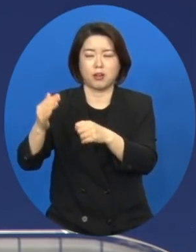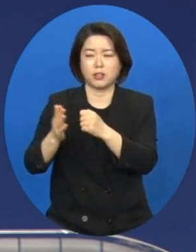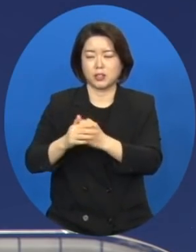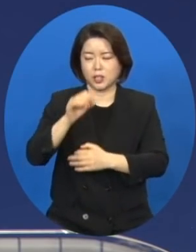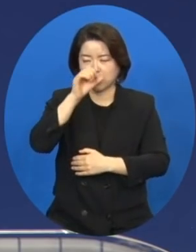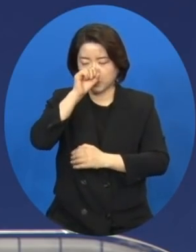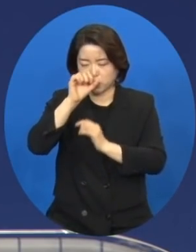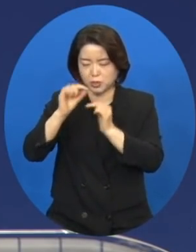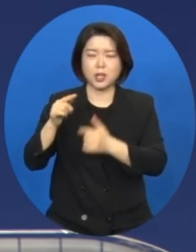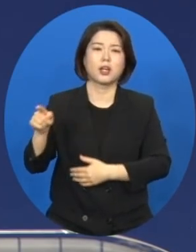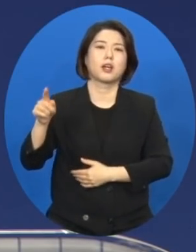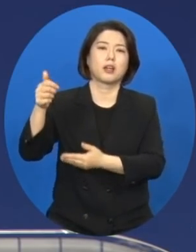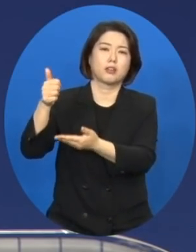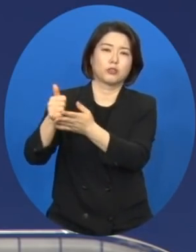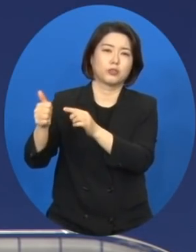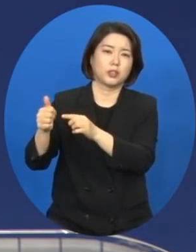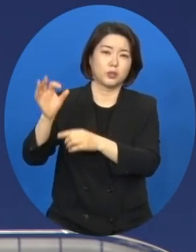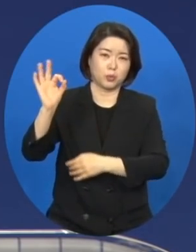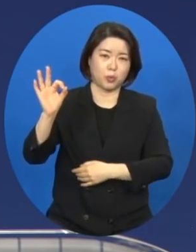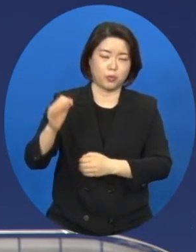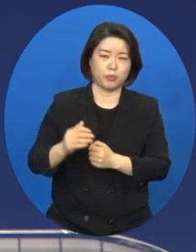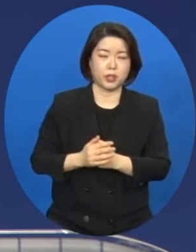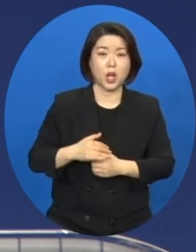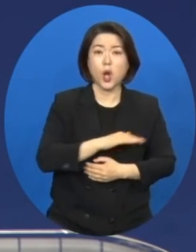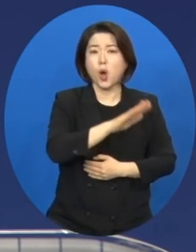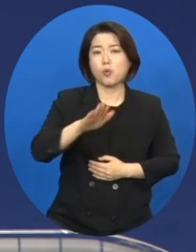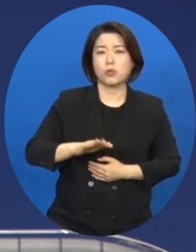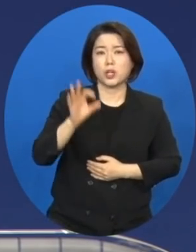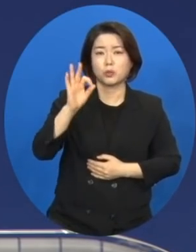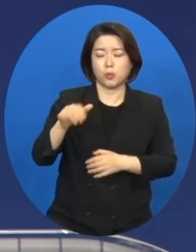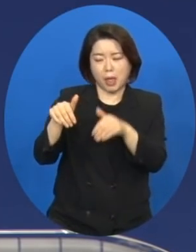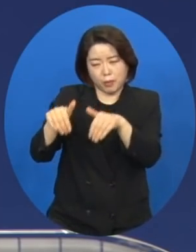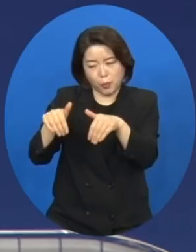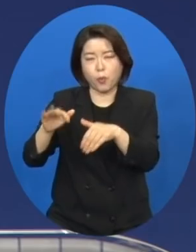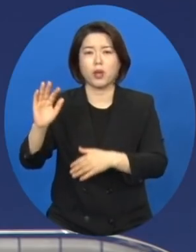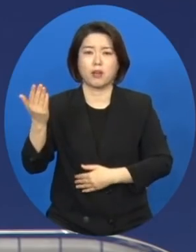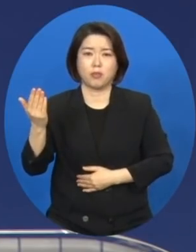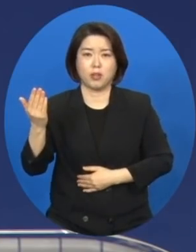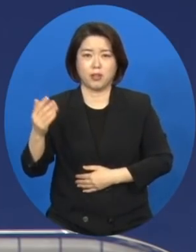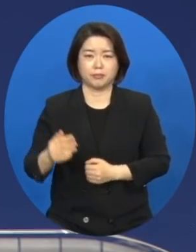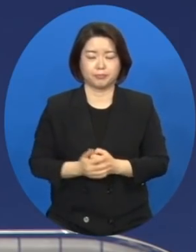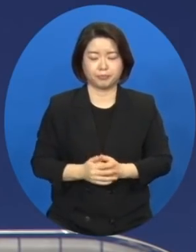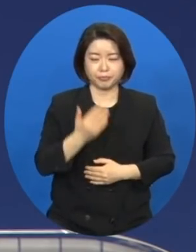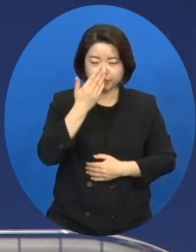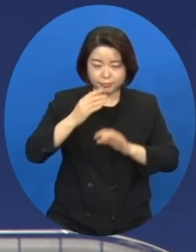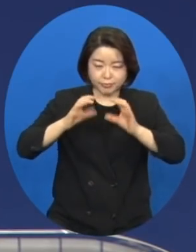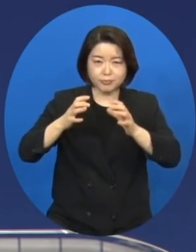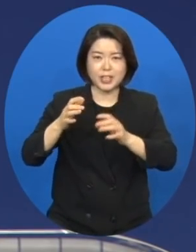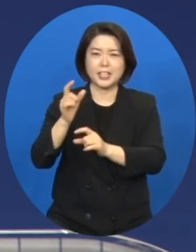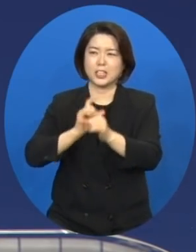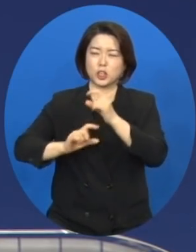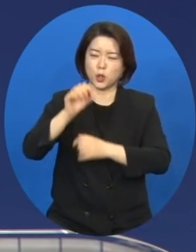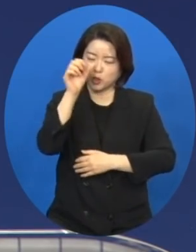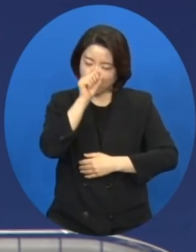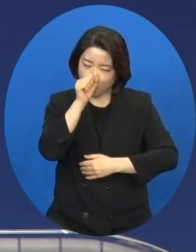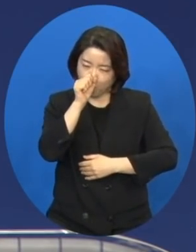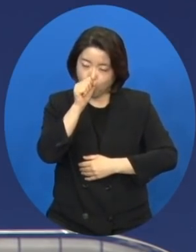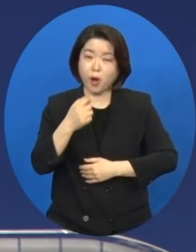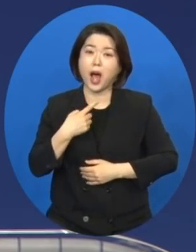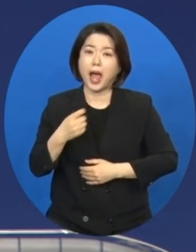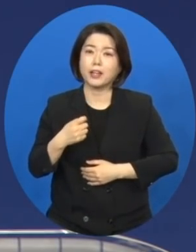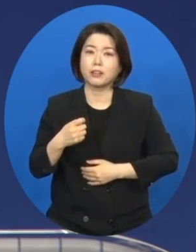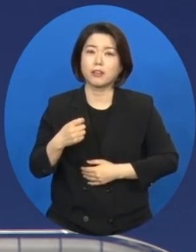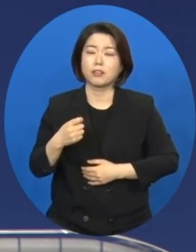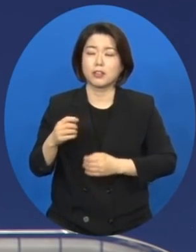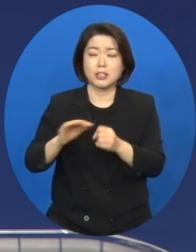악덕한 주인입니다. 돈은 노예가 되어버리는 거예요. 이스라엘이 사랑했던, 더 사랑했던 대상은 누구냐? 바알